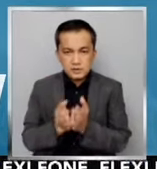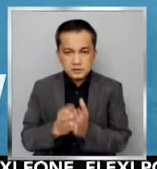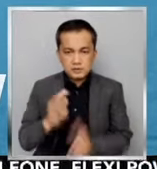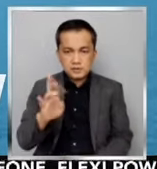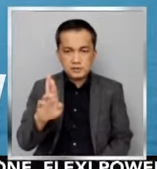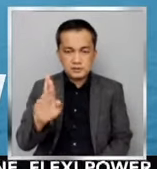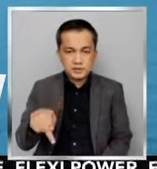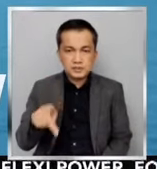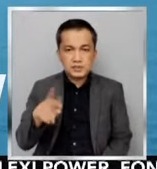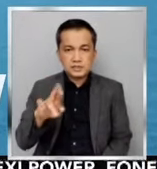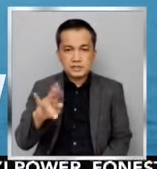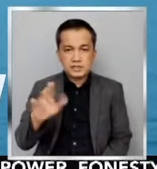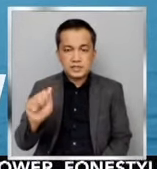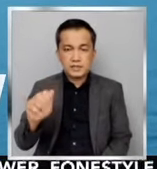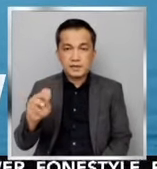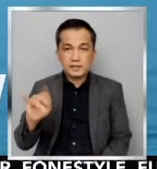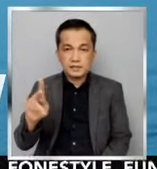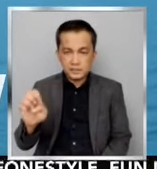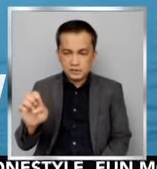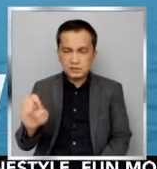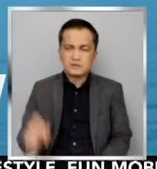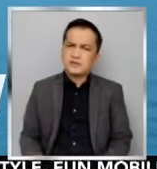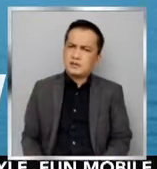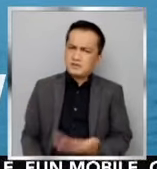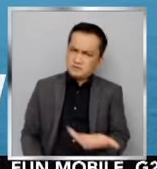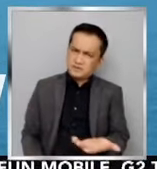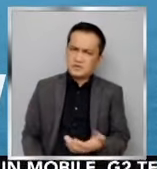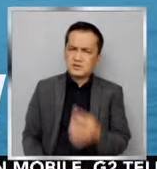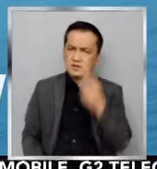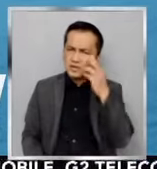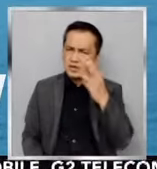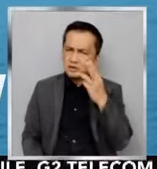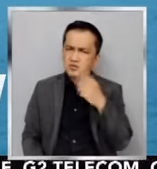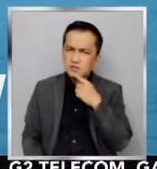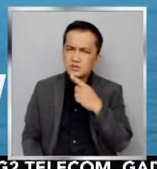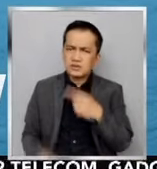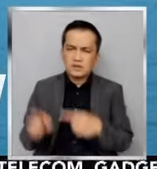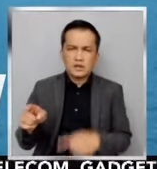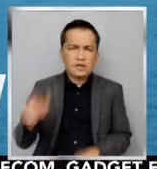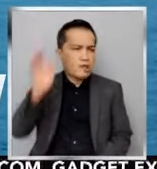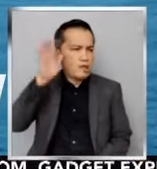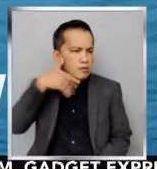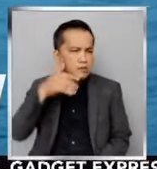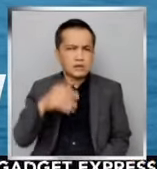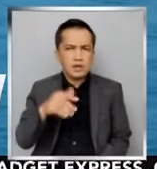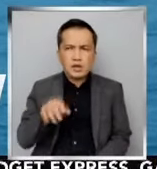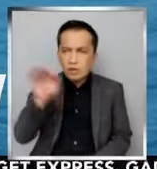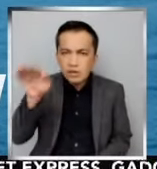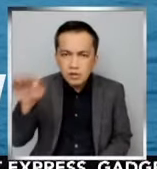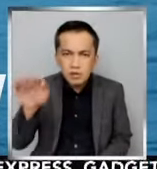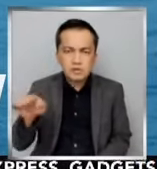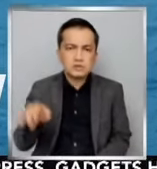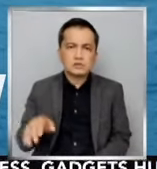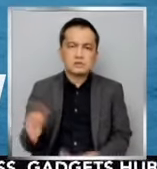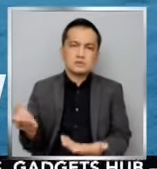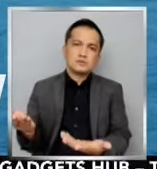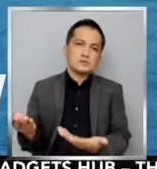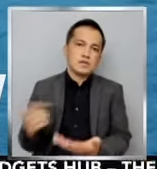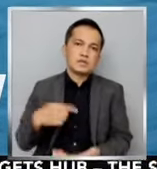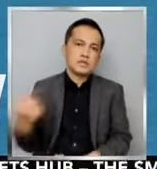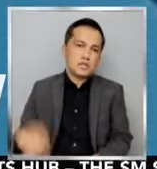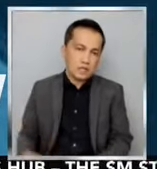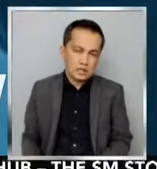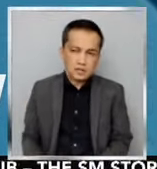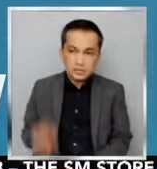Madre. Ang nakakabahala raw, nagbibingi-bingihan ang China sa mga panawagan ng ating bansa na ito ay nasa loob